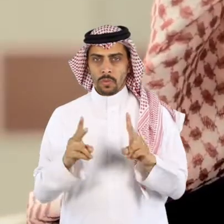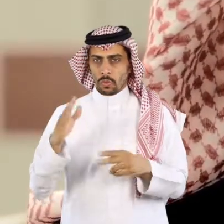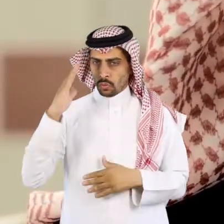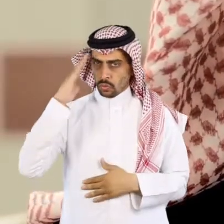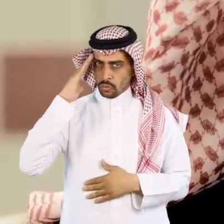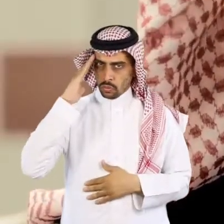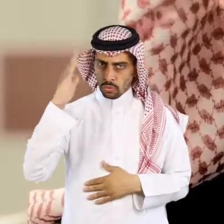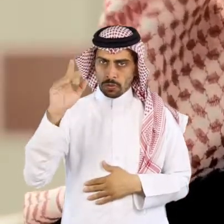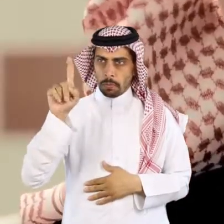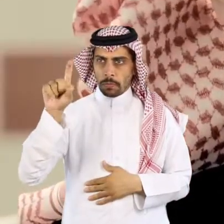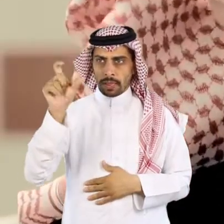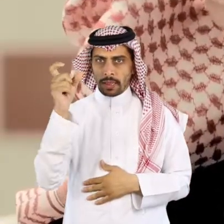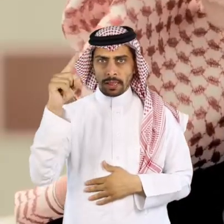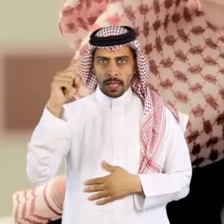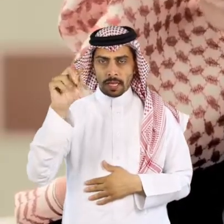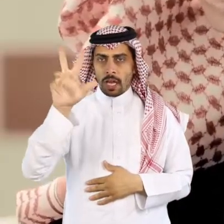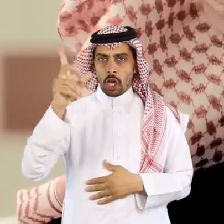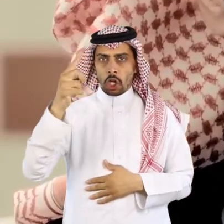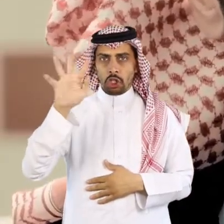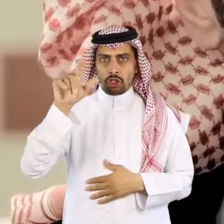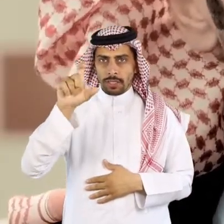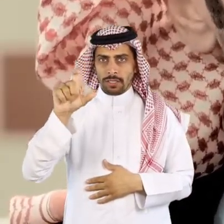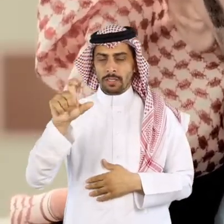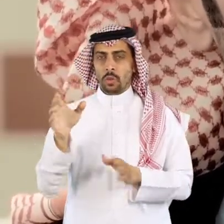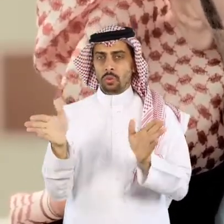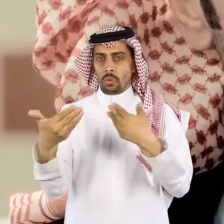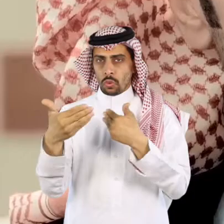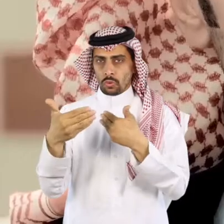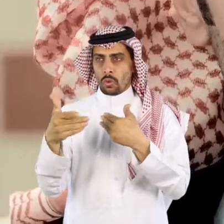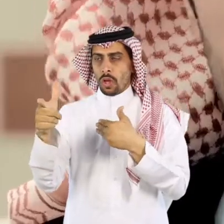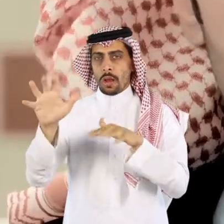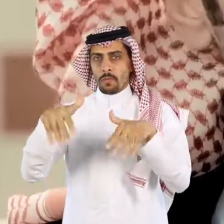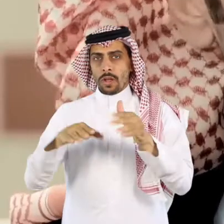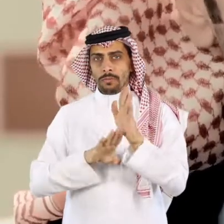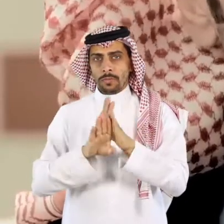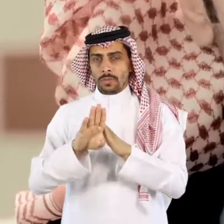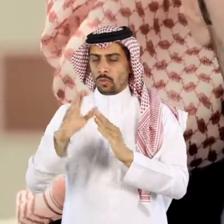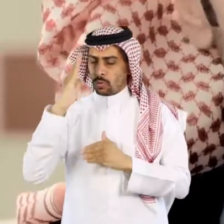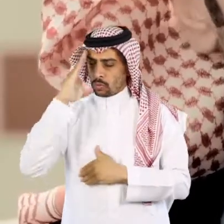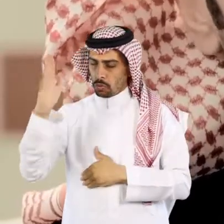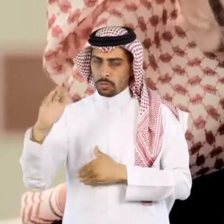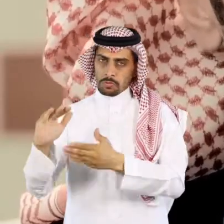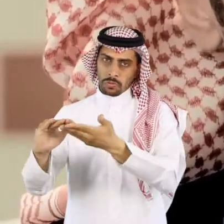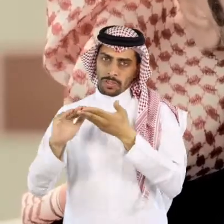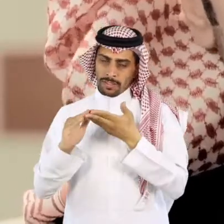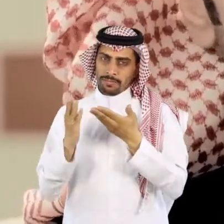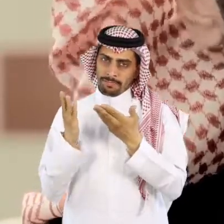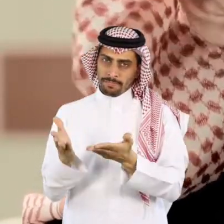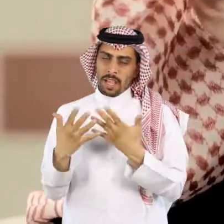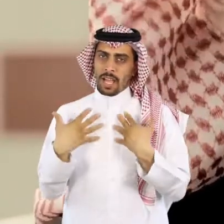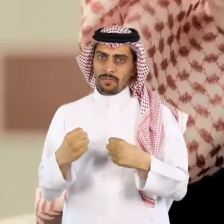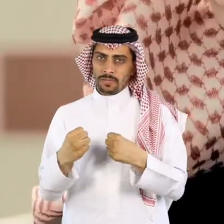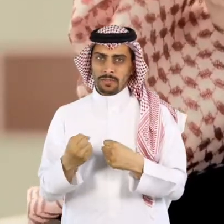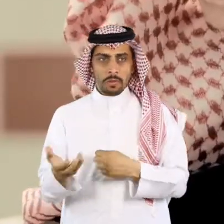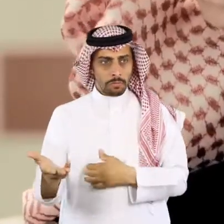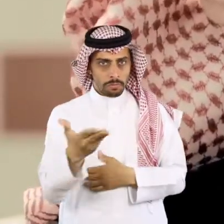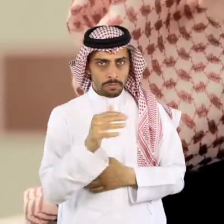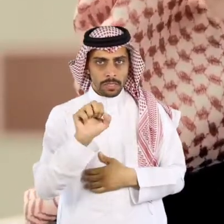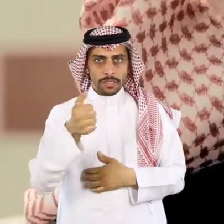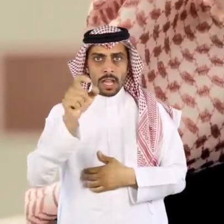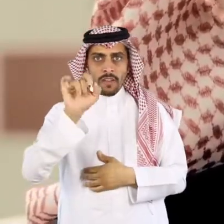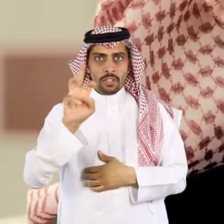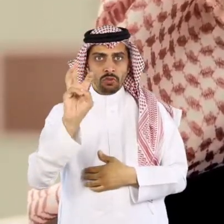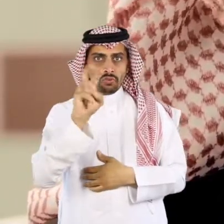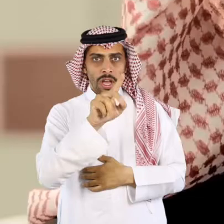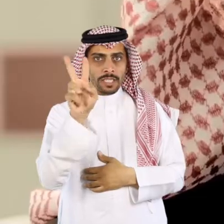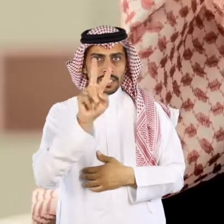أبتدي في الشكر الأخ بندر الرشيد في صندوق الموارد البشرية، ما قصر معي الله يعطيه العافية، والأخوان هنا في